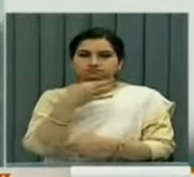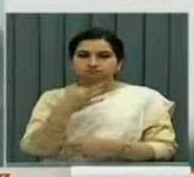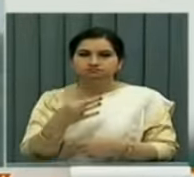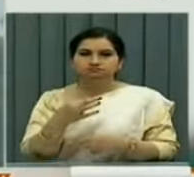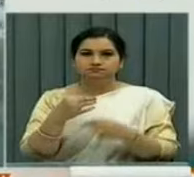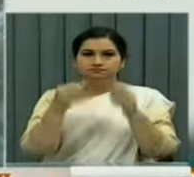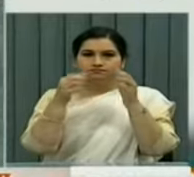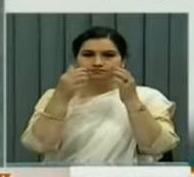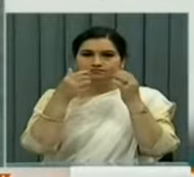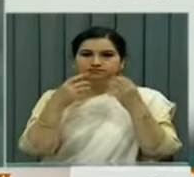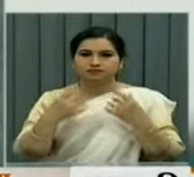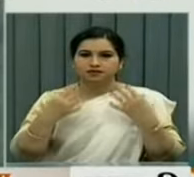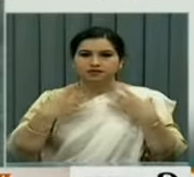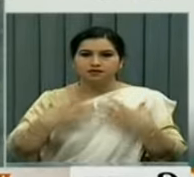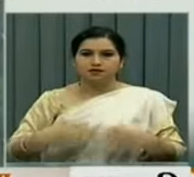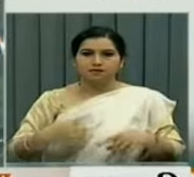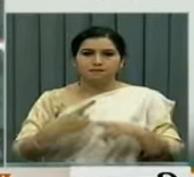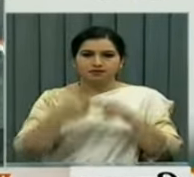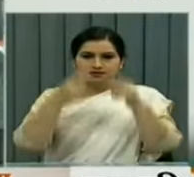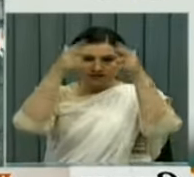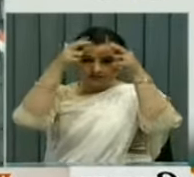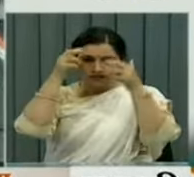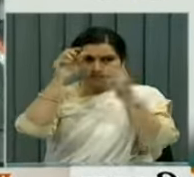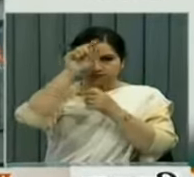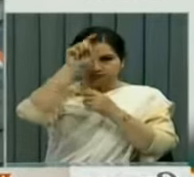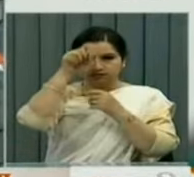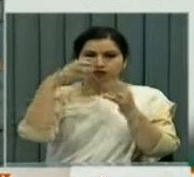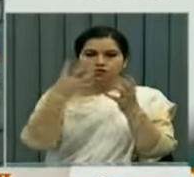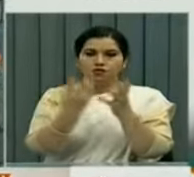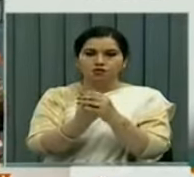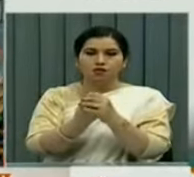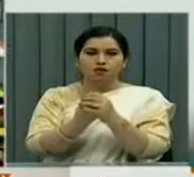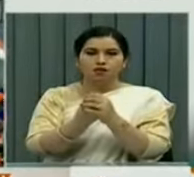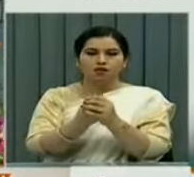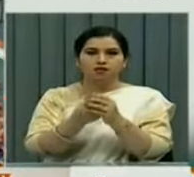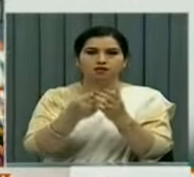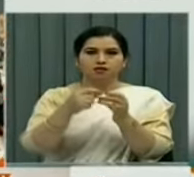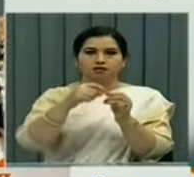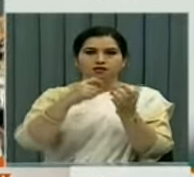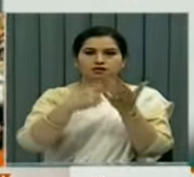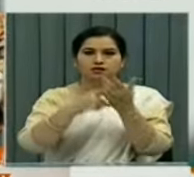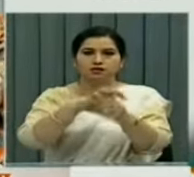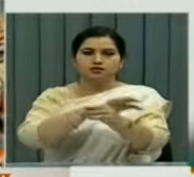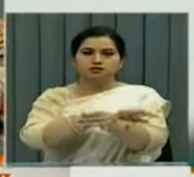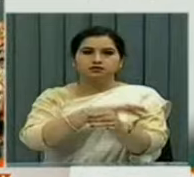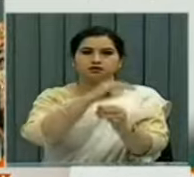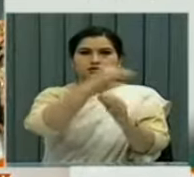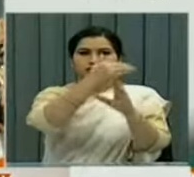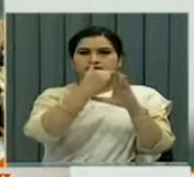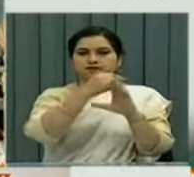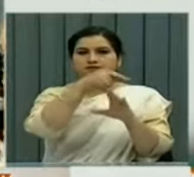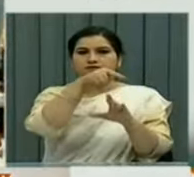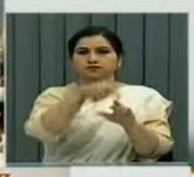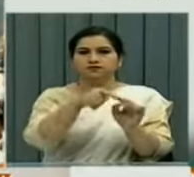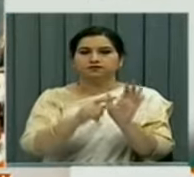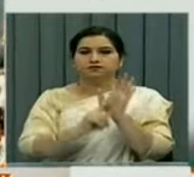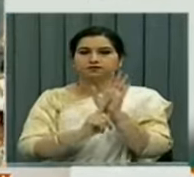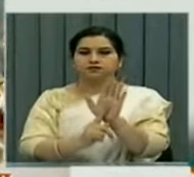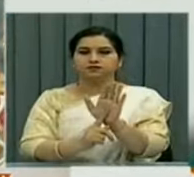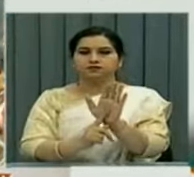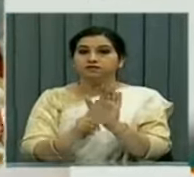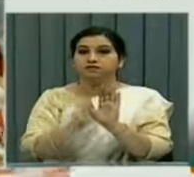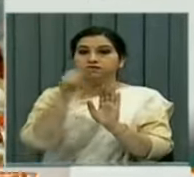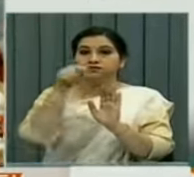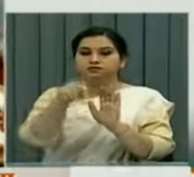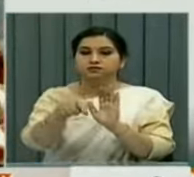है इनके पास, बैंड कैमल माउंटेड बैंड जिसको दुनिया में सब देखने आते हैं, लेकिन आतंकवादियों के धरपकड़ में भी काफी काम आता है, काम